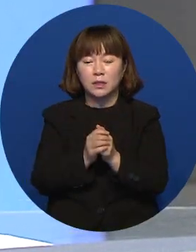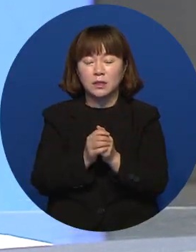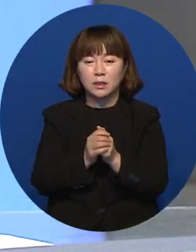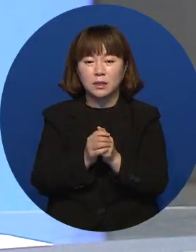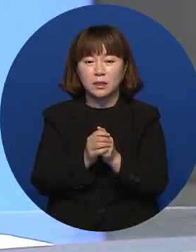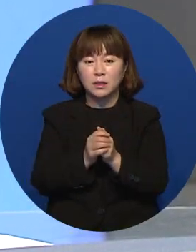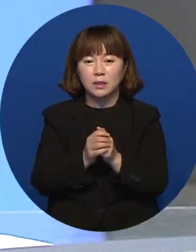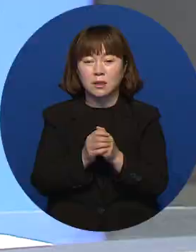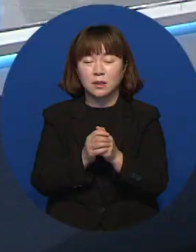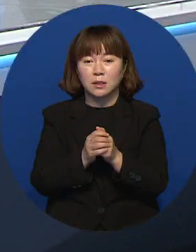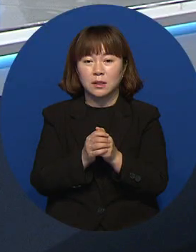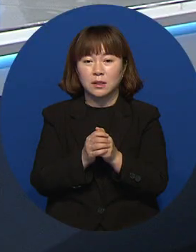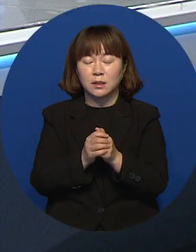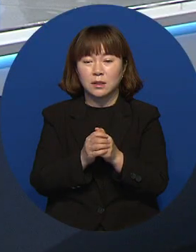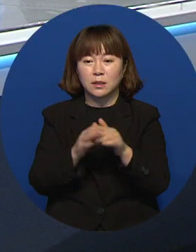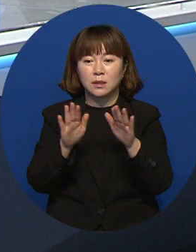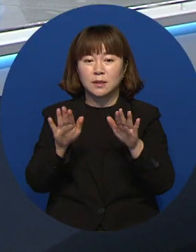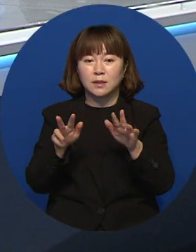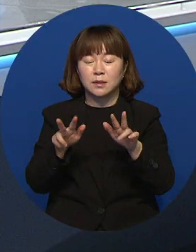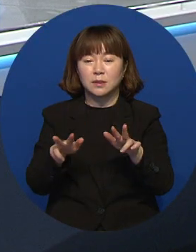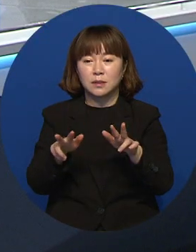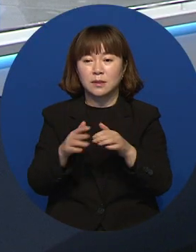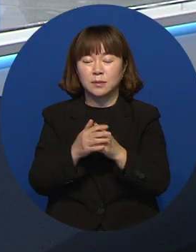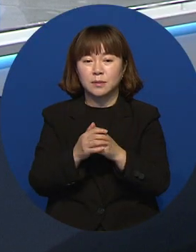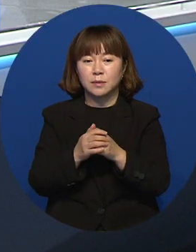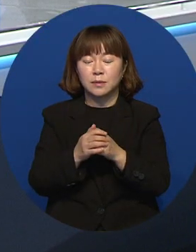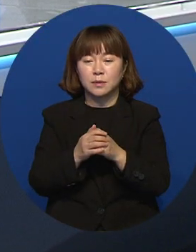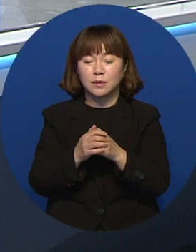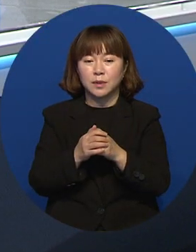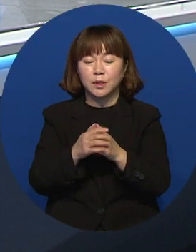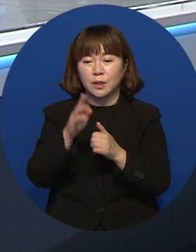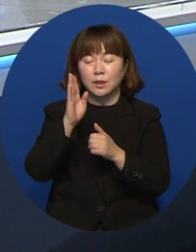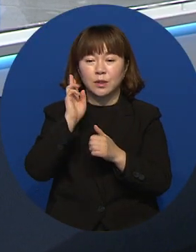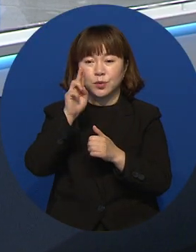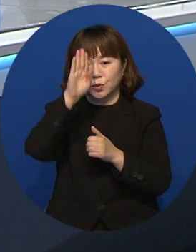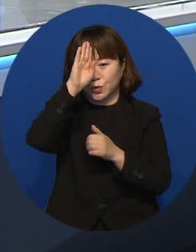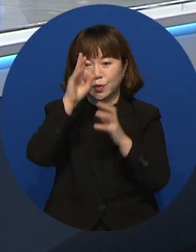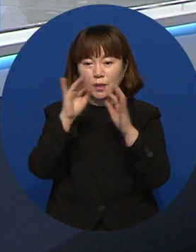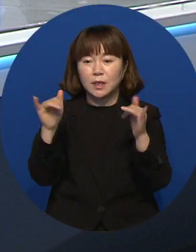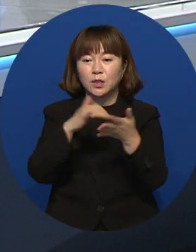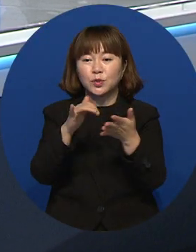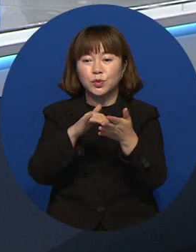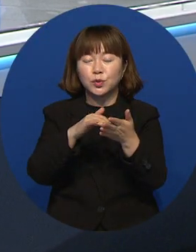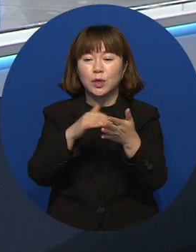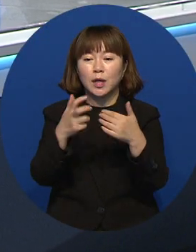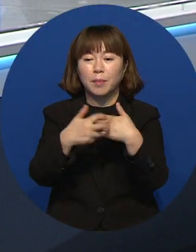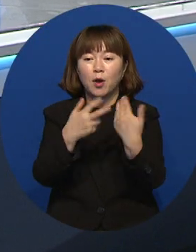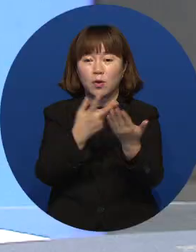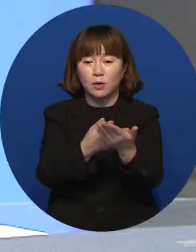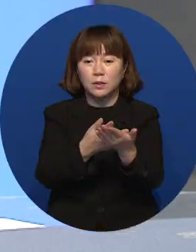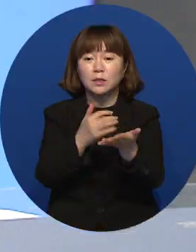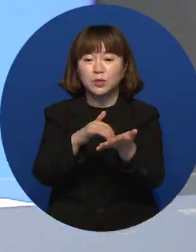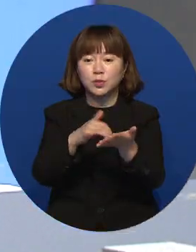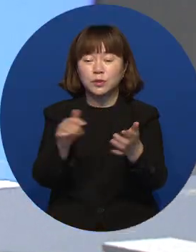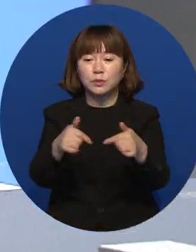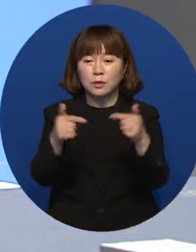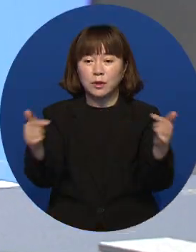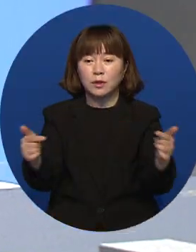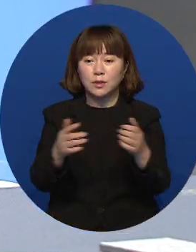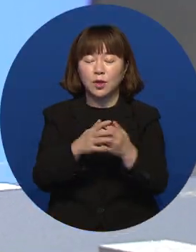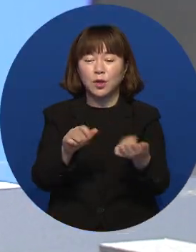정도가 이제 비어 있다고 생각하는데 그런 중증환자 병실을 좀더 늘려서 치명 이를 낮춘 쪽으로